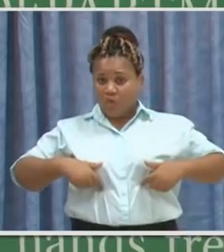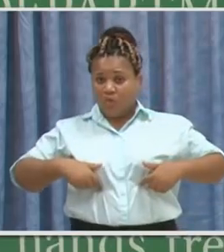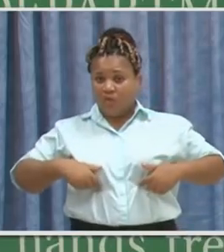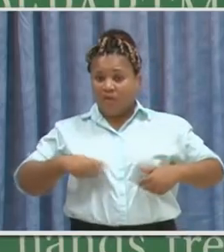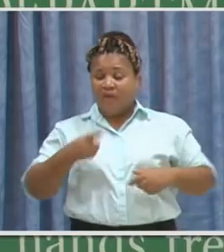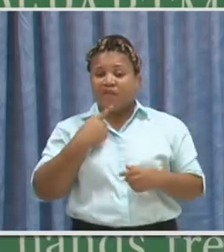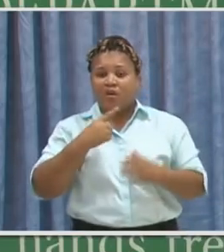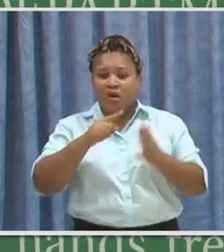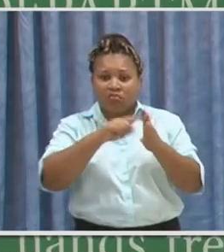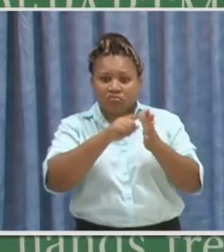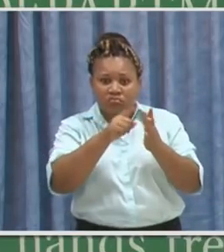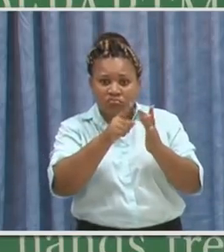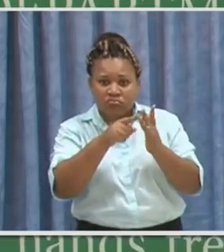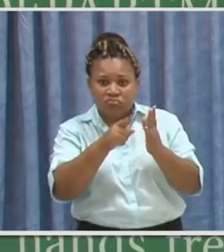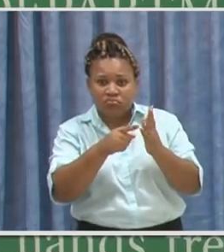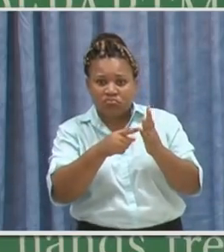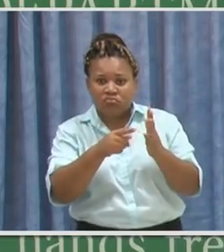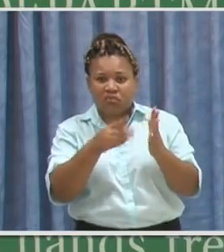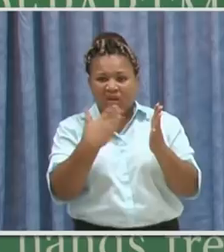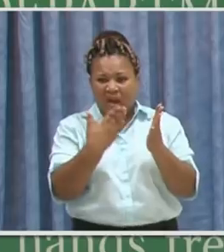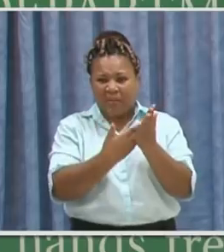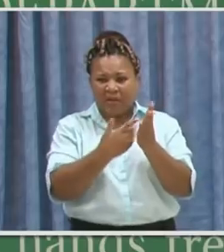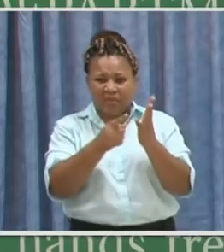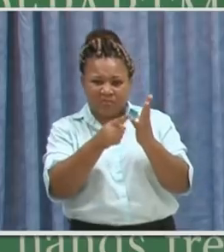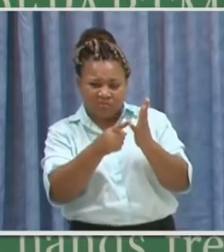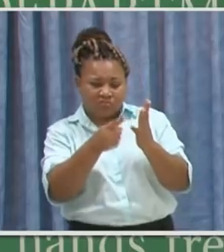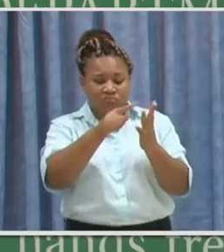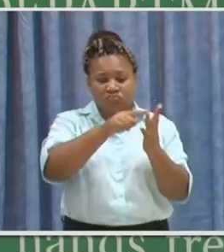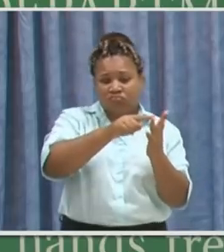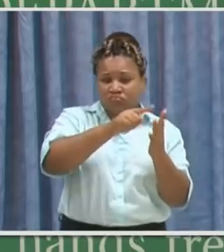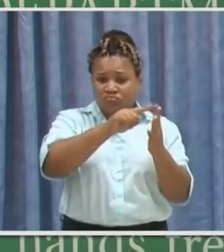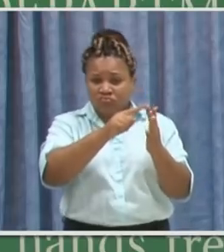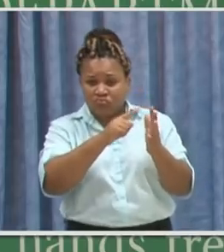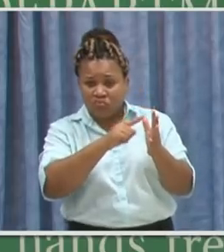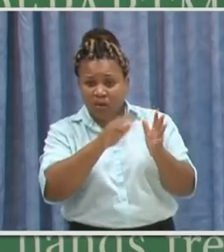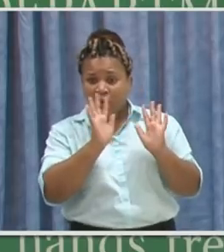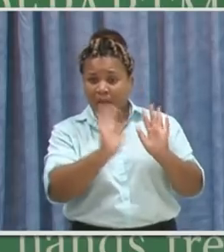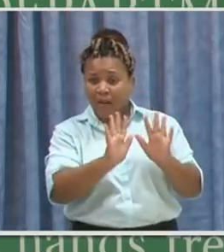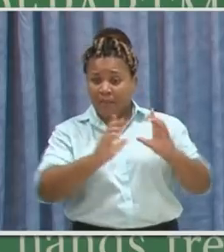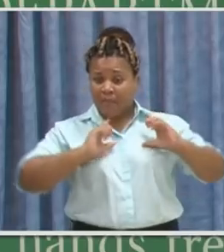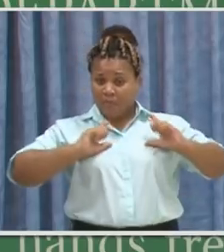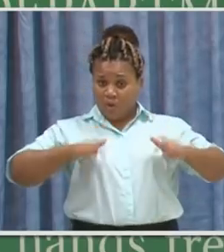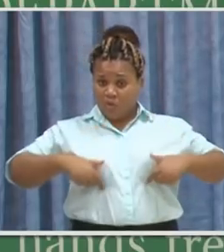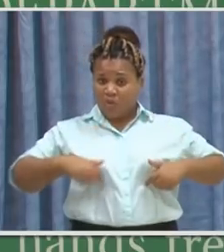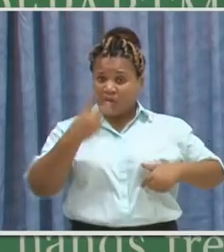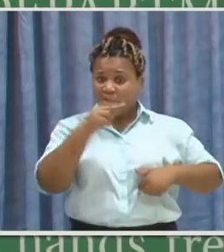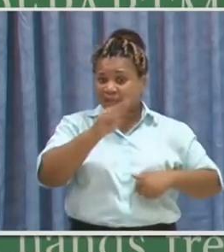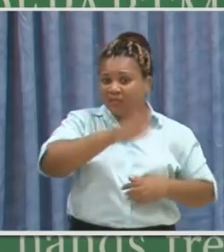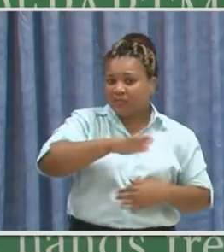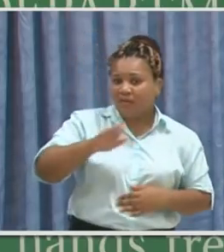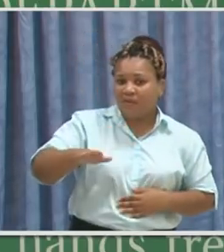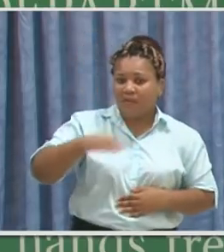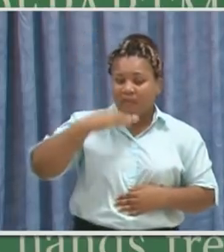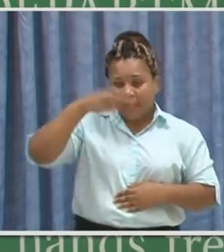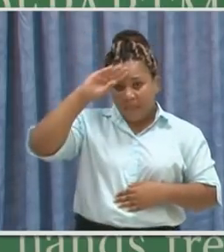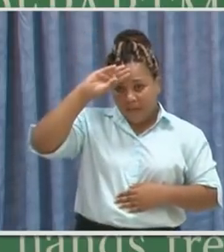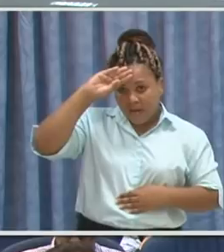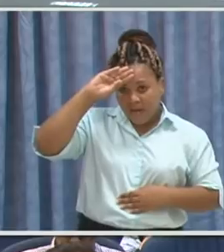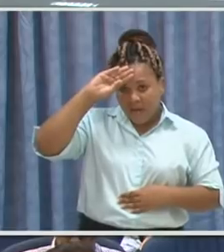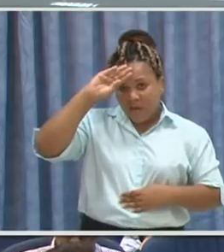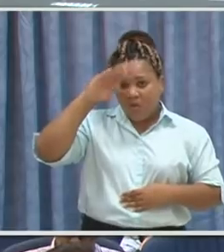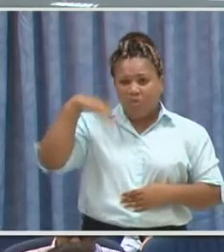série d'activités. Série mesure qui gagne pour un coup de bande d'école pour faire signe qui nous capable optimise la façon qui